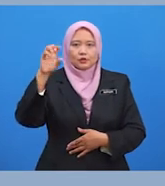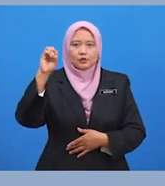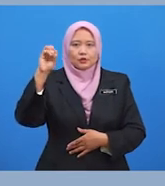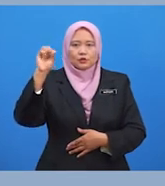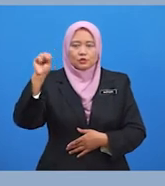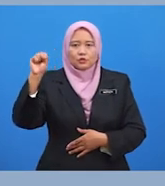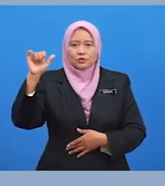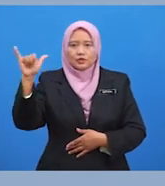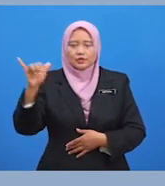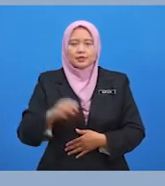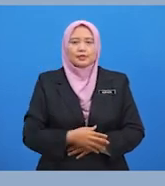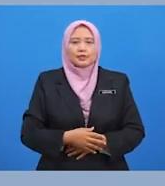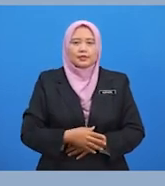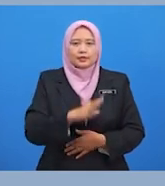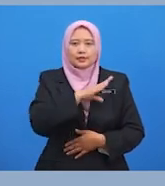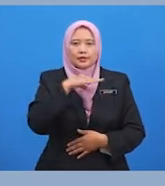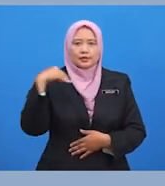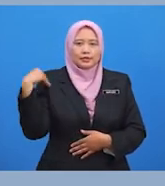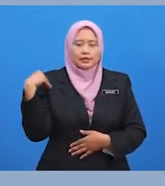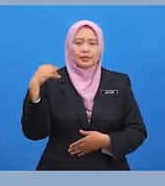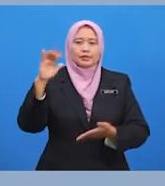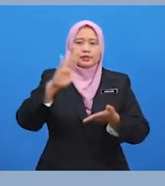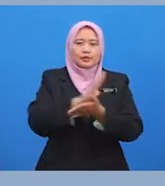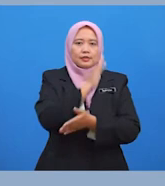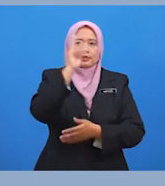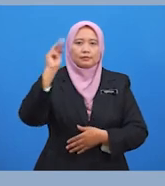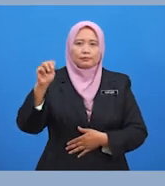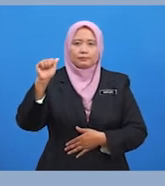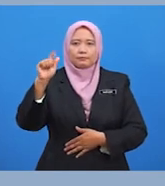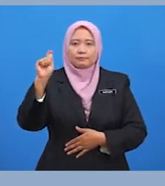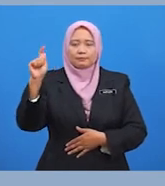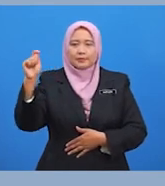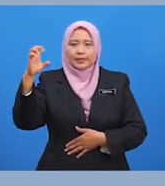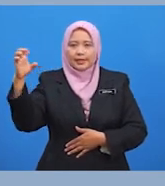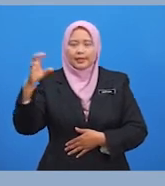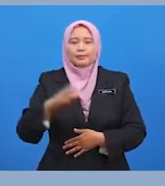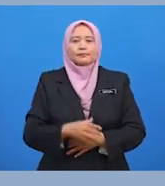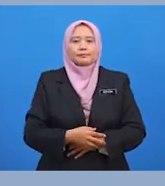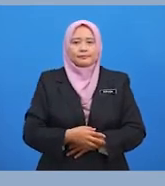glossy dan kertas matte.